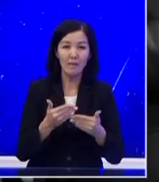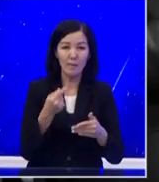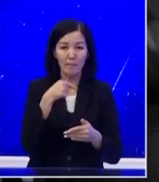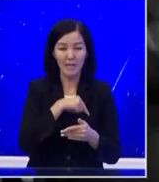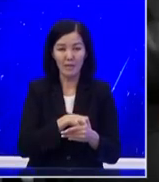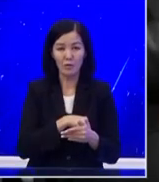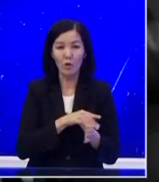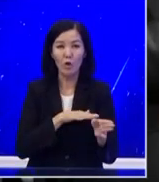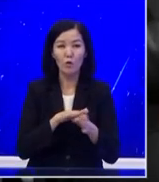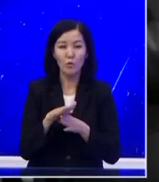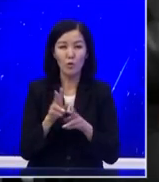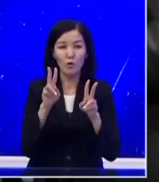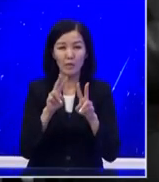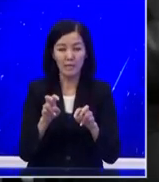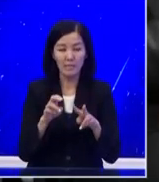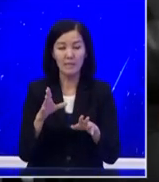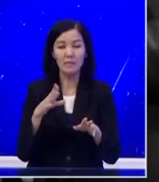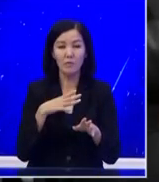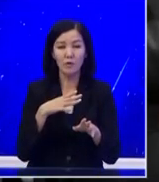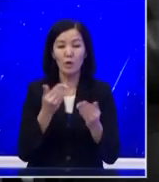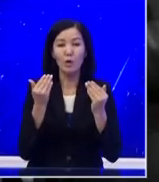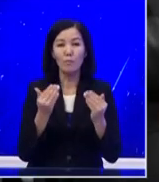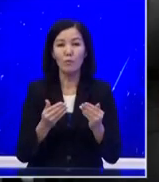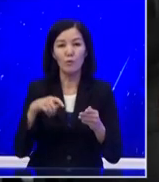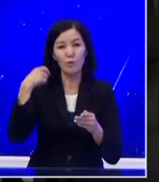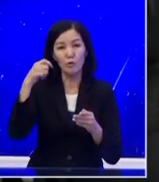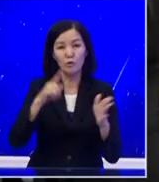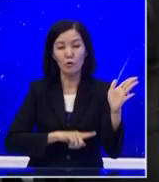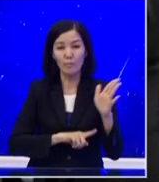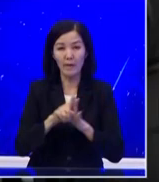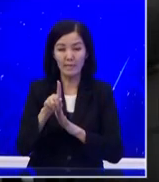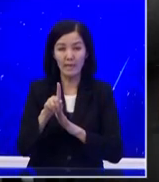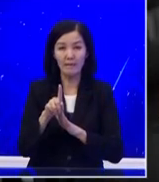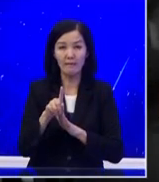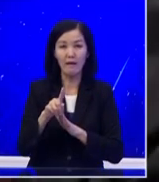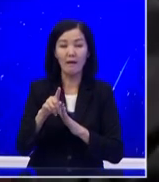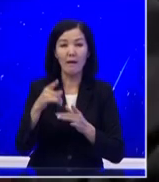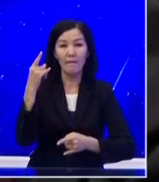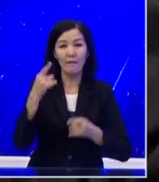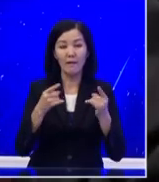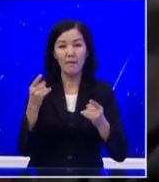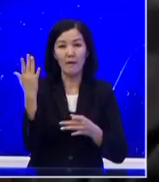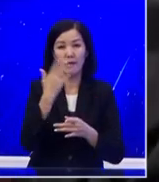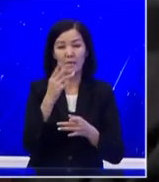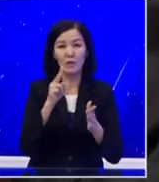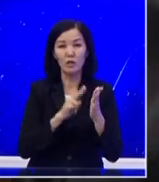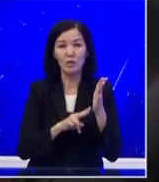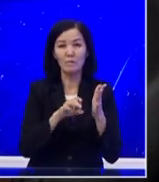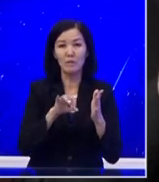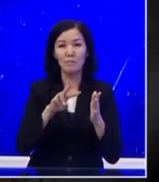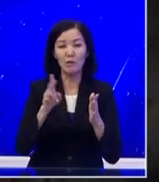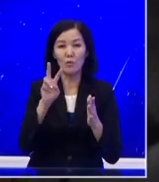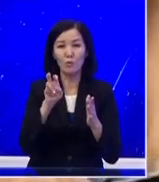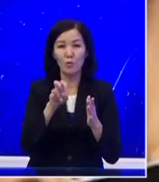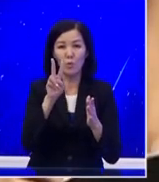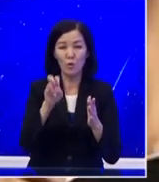құлқы толыққанды тексерістен өткен. Бүгінде түсірілім басталып кетті. Картина бюджеті 70 миллион доллар. Айта